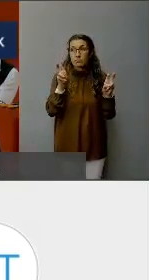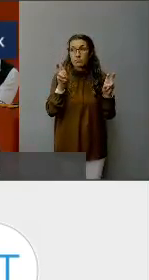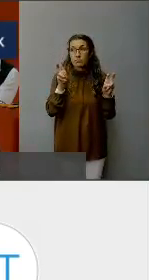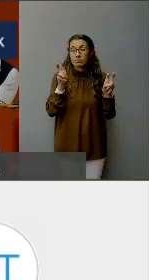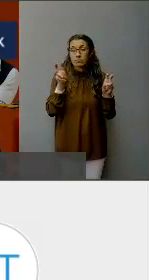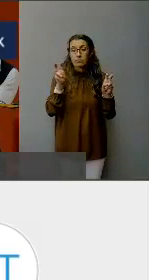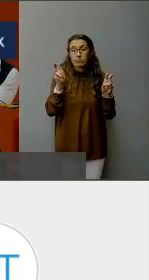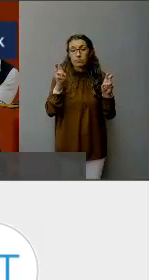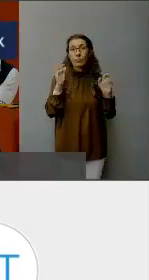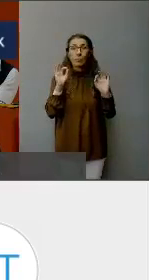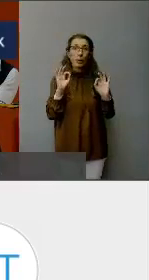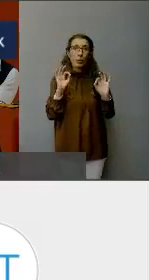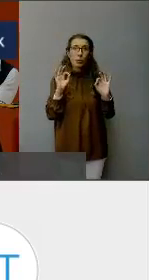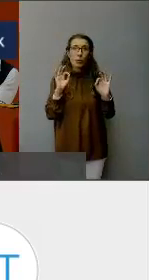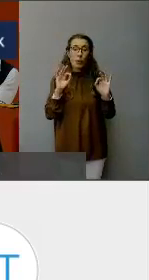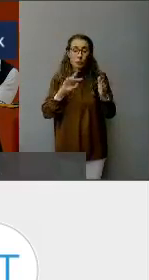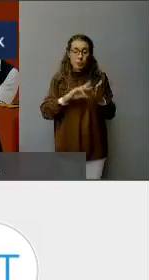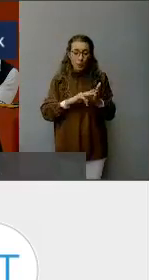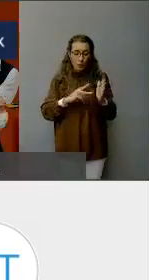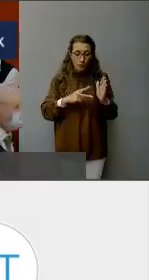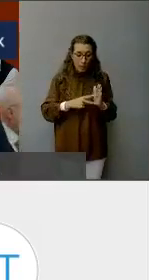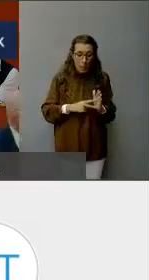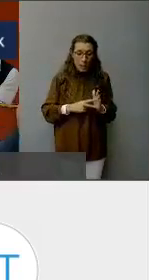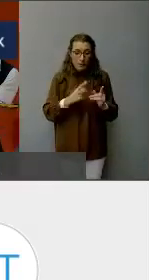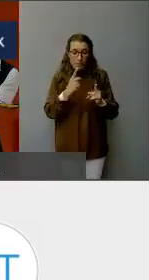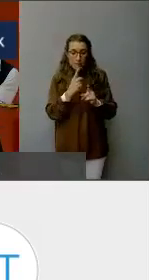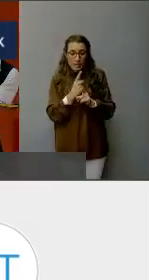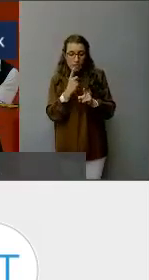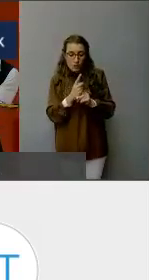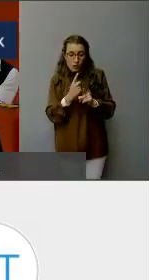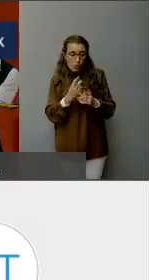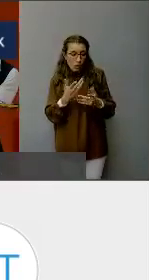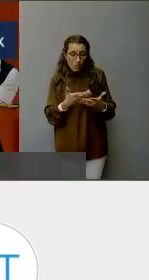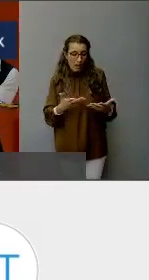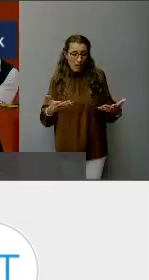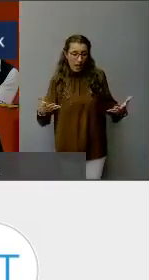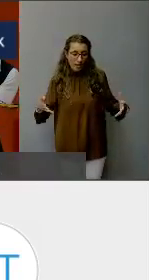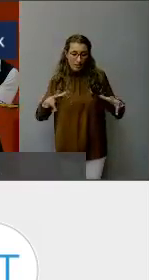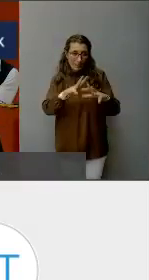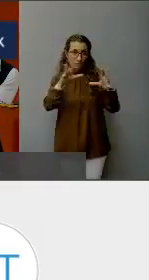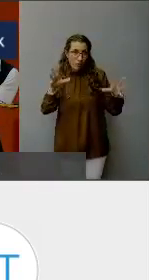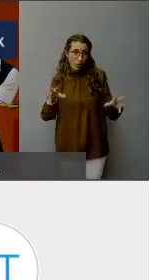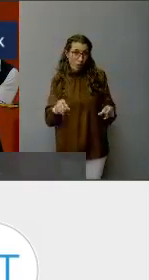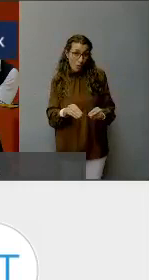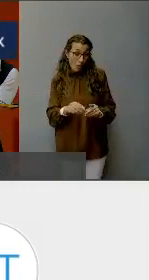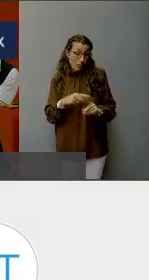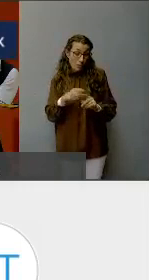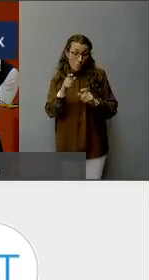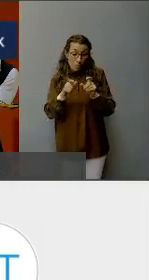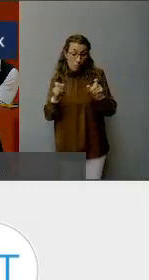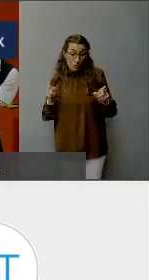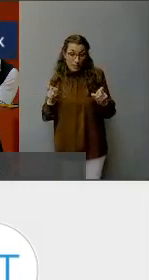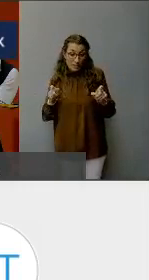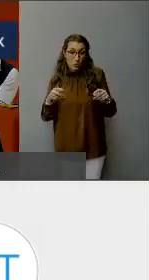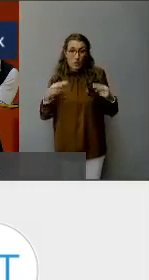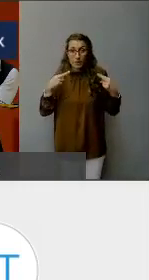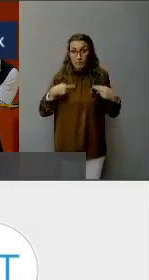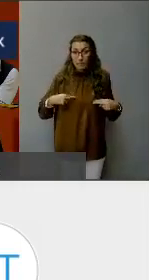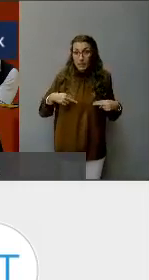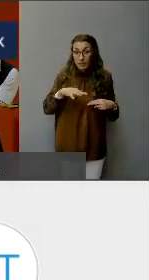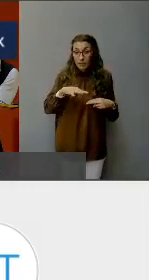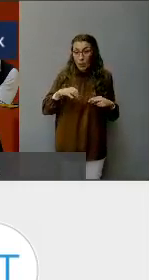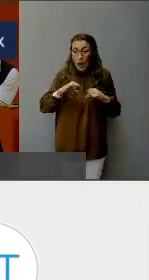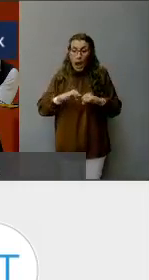una visione d'insieme dei bisogni del territorio di quelli che comunque abitano quel territorio hanno abitato in quel